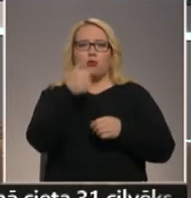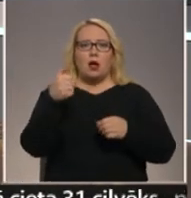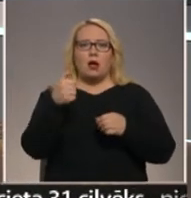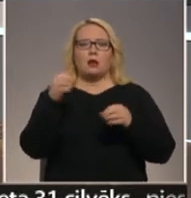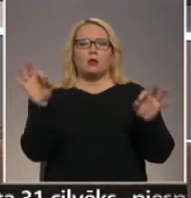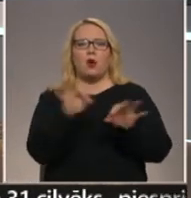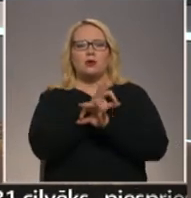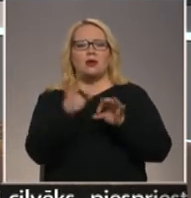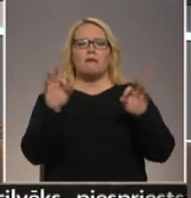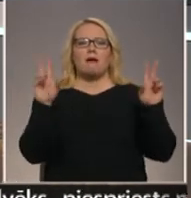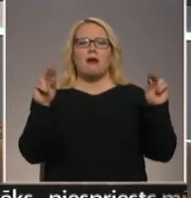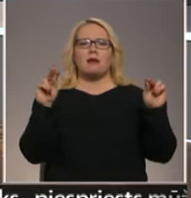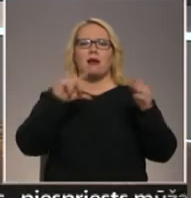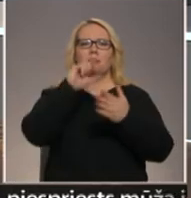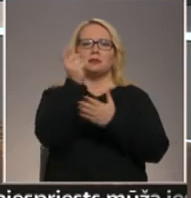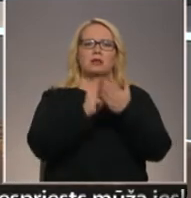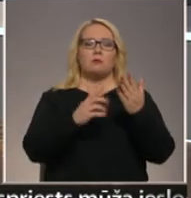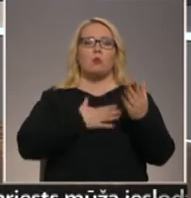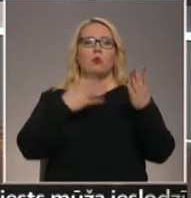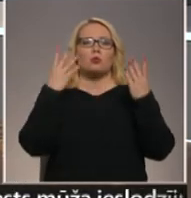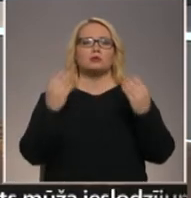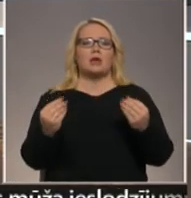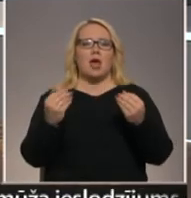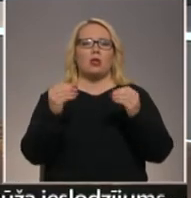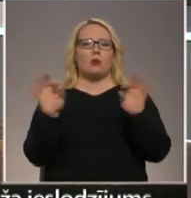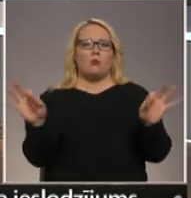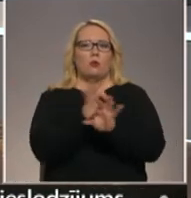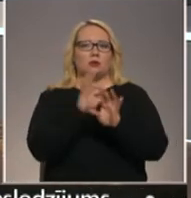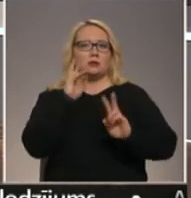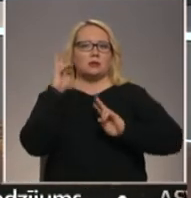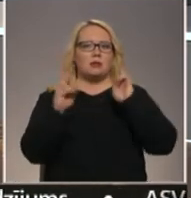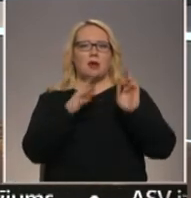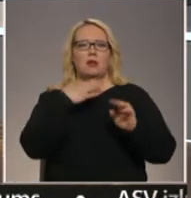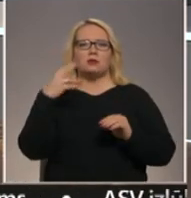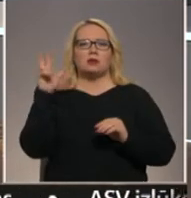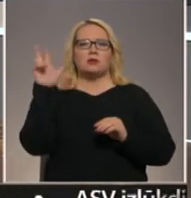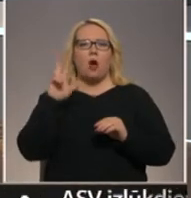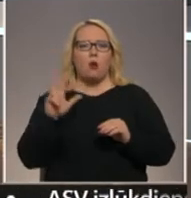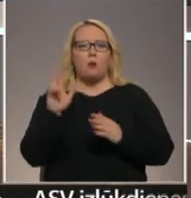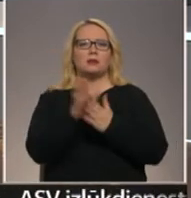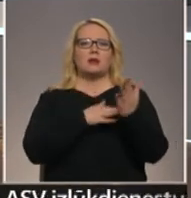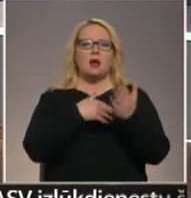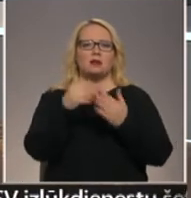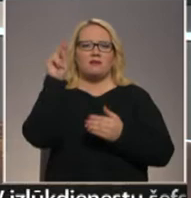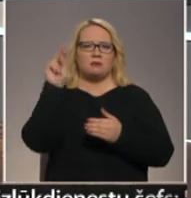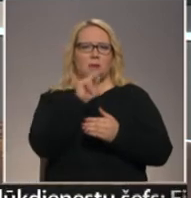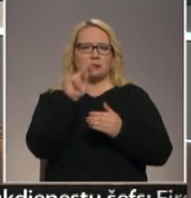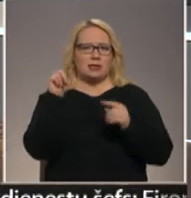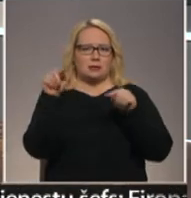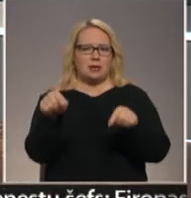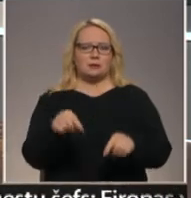garīgajām dziesmām mūsdienīgās apdarēs izskanēja vairākās Daugavpils un Krāslavas baznīcās, un par to stāsta Latgales reģionālā